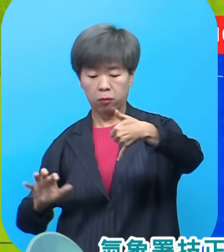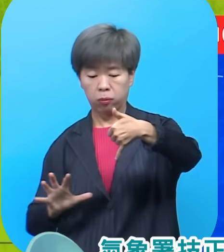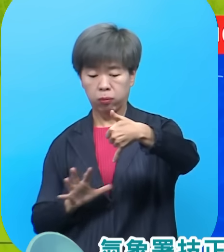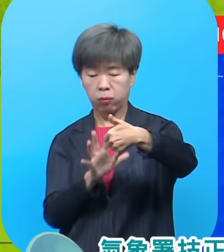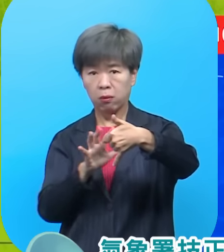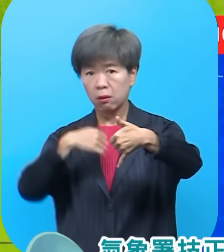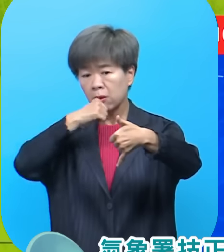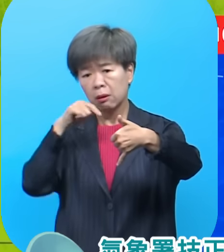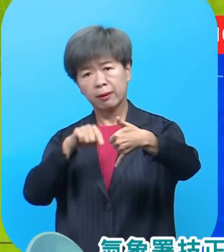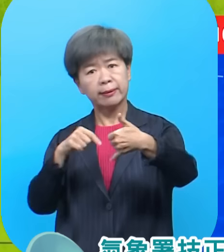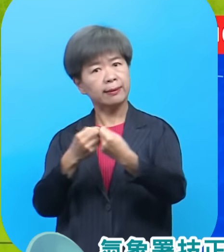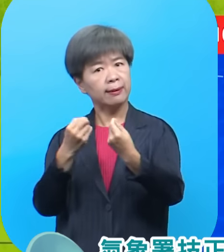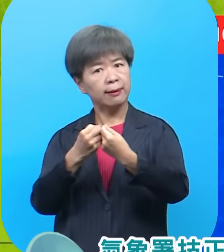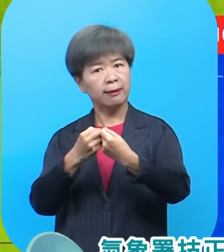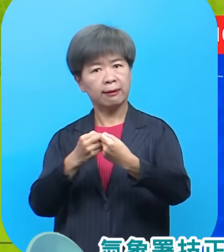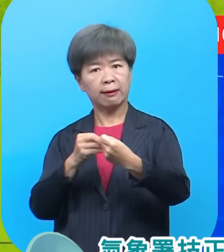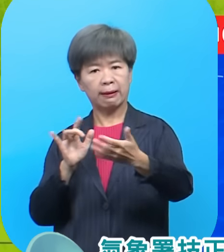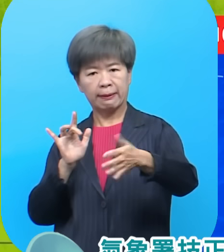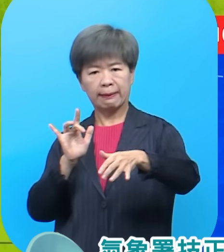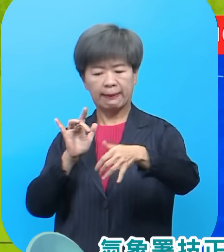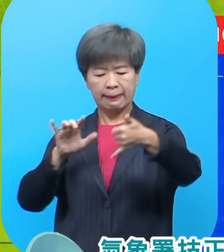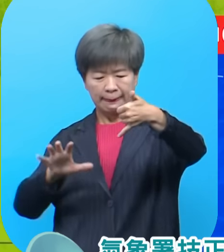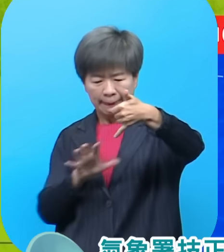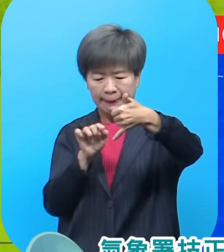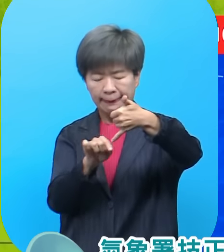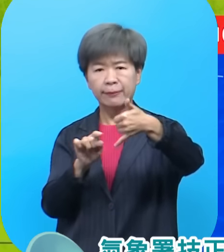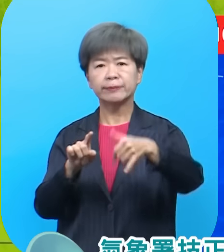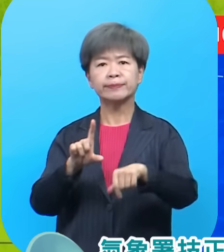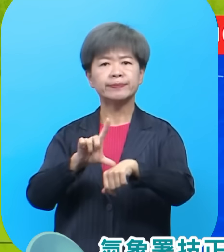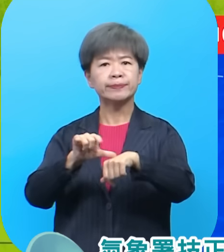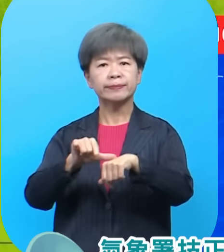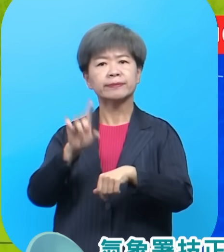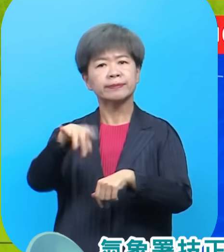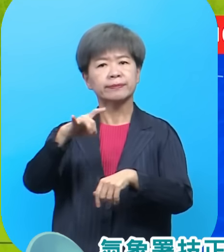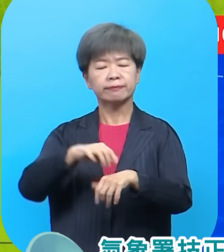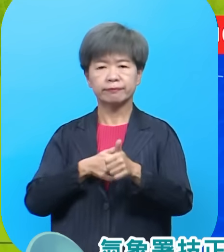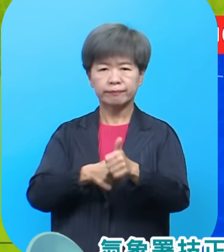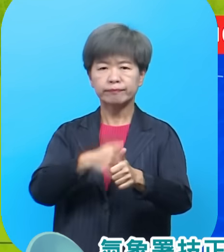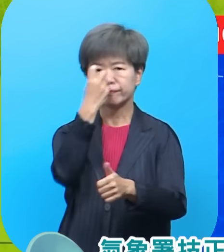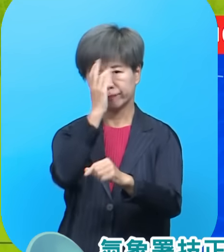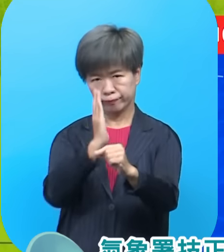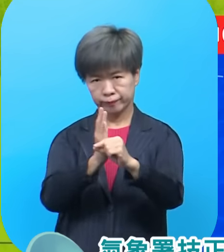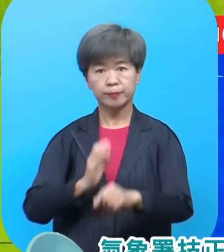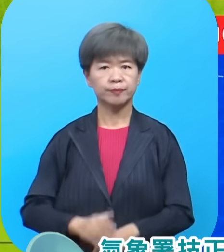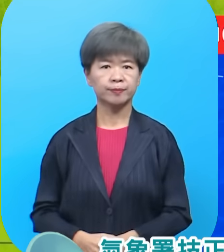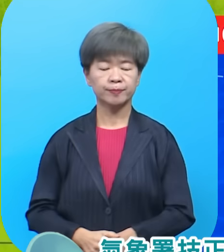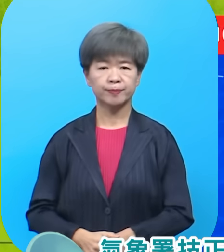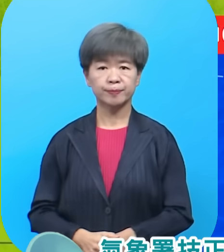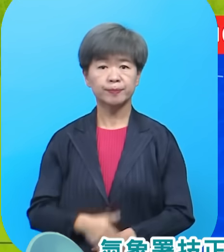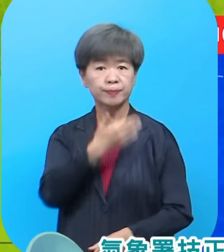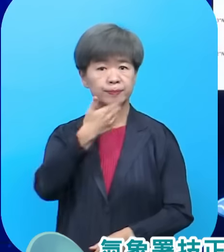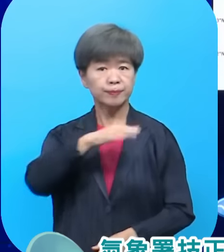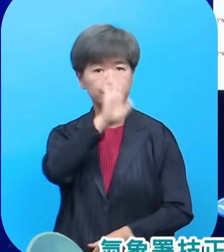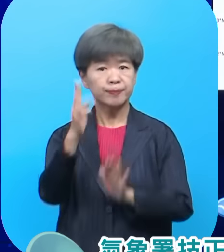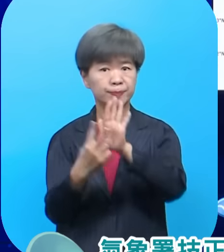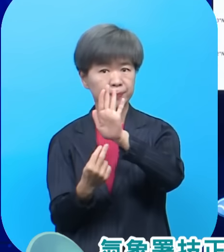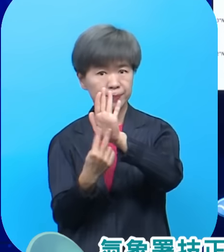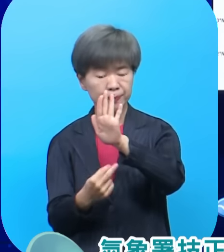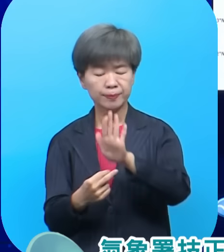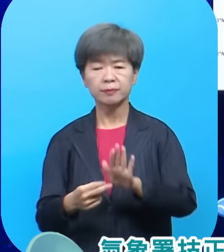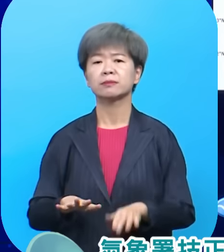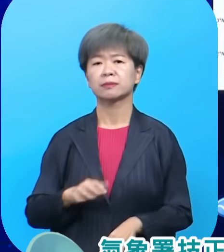至影响到它登陆的时间以及地点，这部分我们会持续的观察。而在天气方面，我们首先